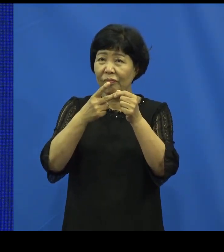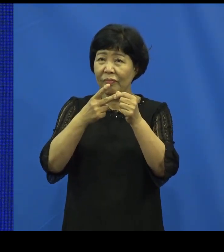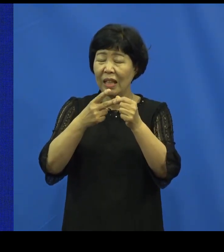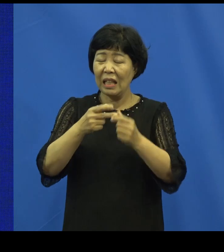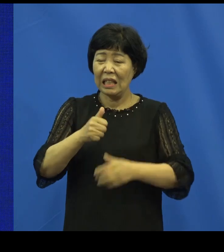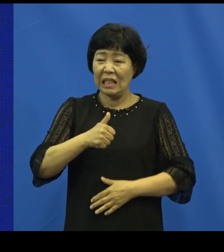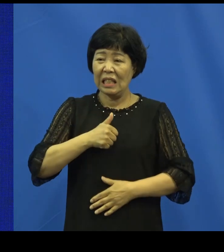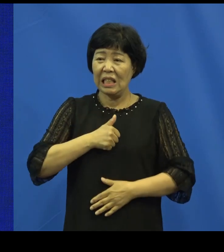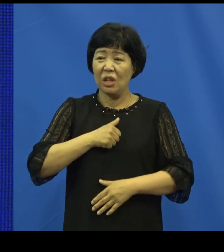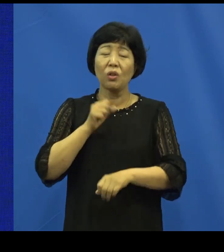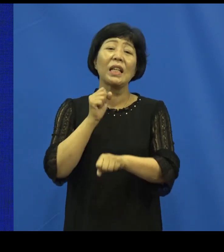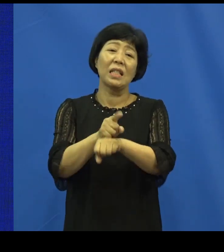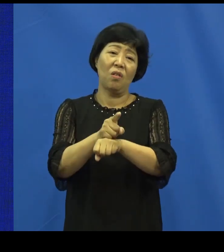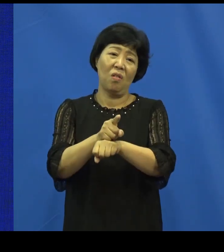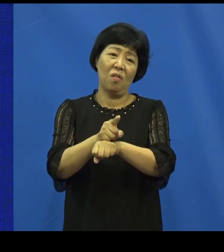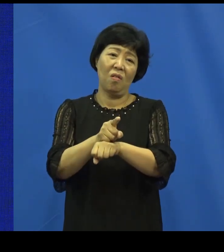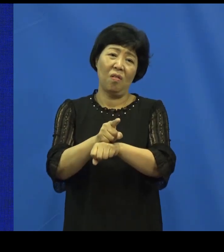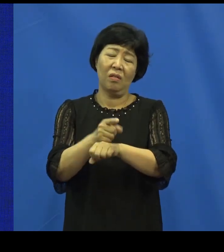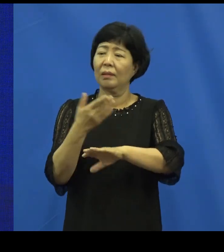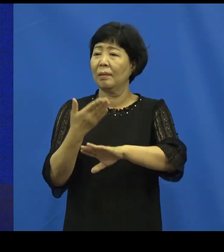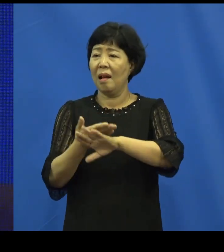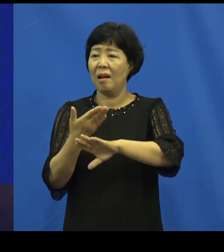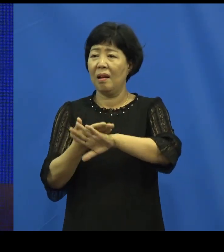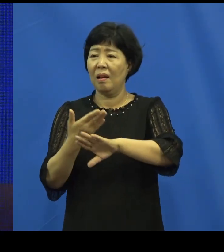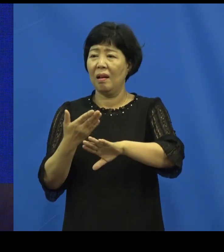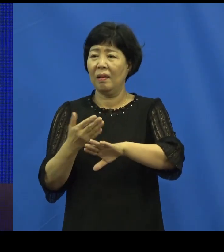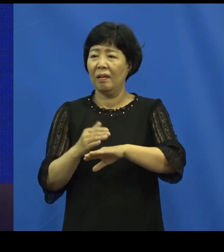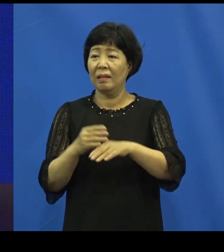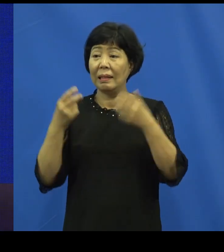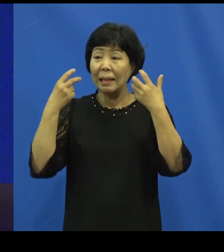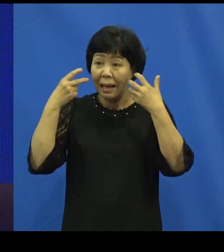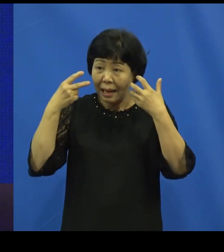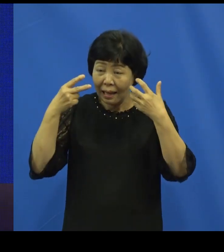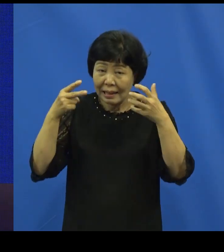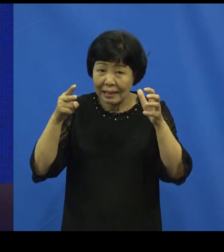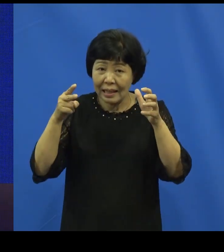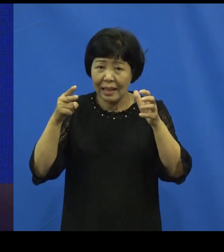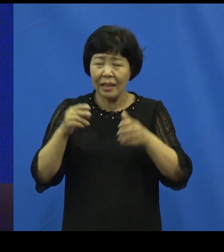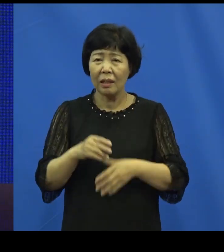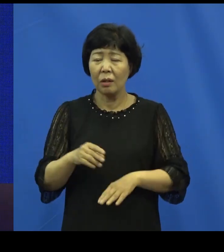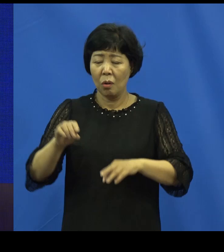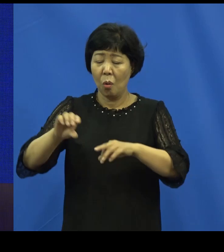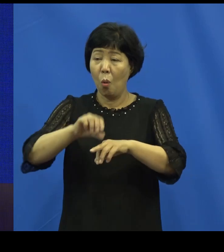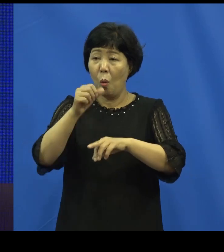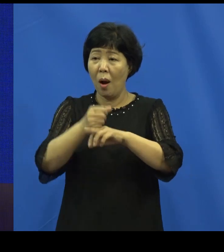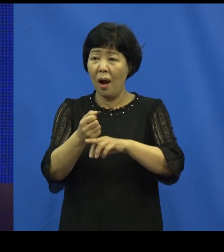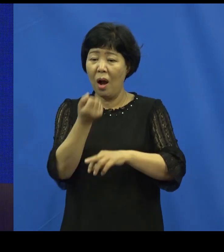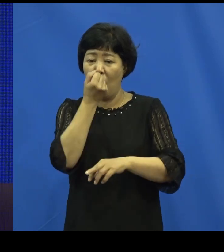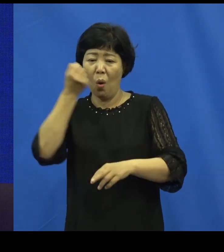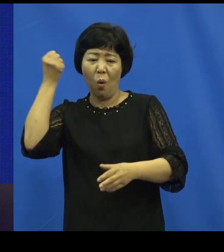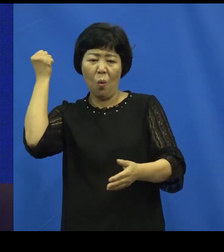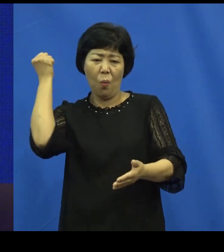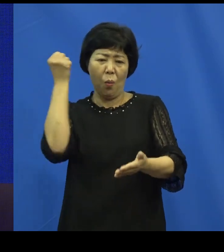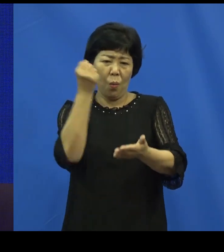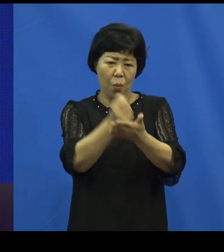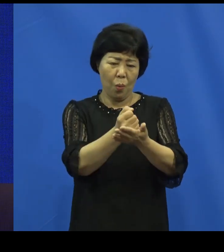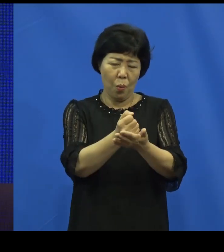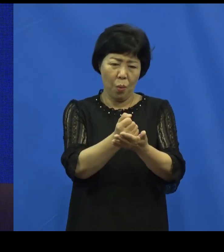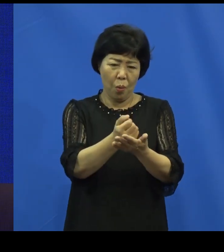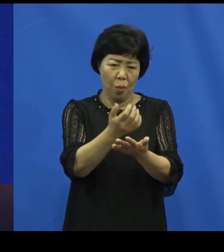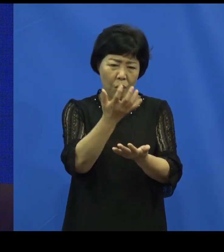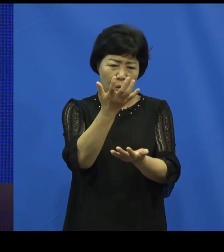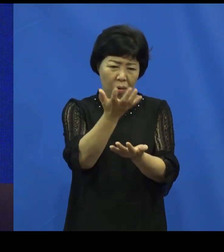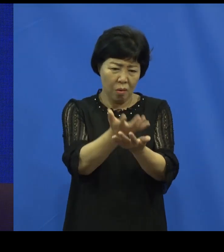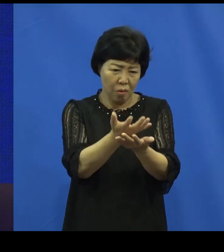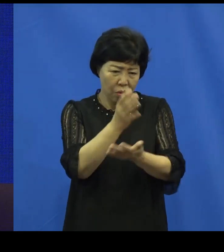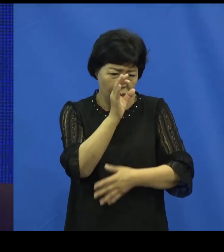아이덴티티예요. 10절에 보니까 이 다니엘이 이 조스의 왕의 도장이 찍힌 것을 알고도 자기 집에